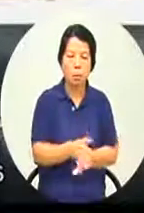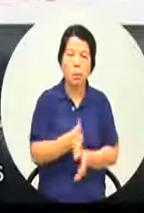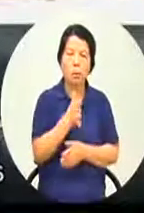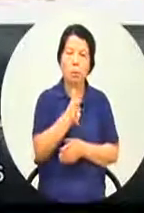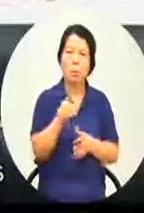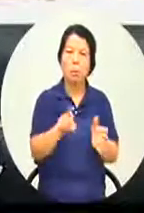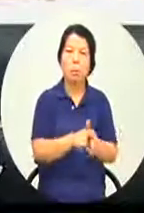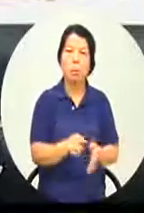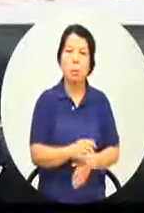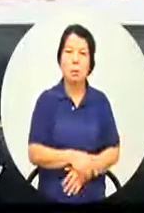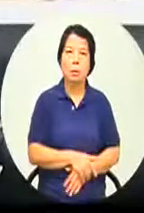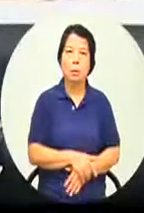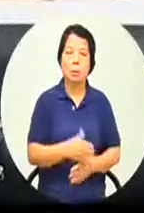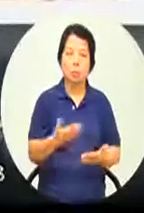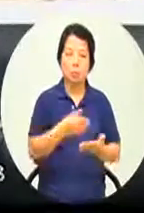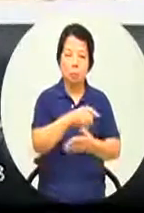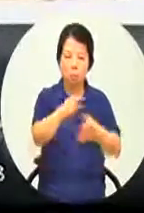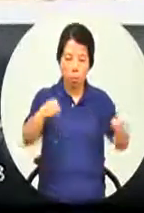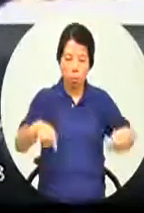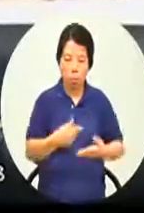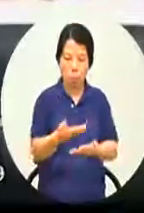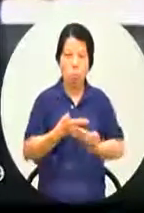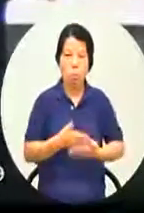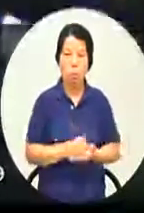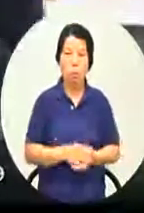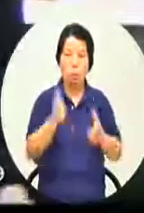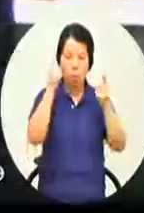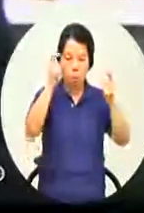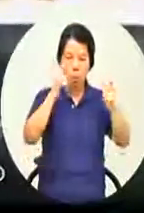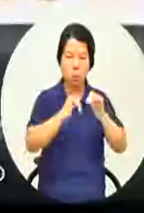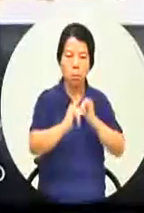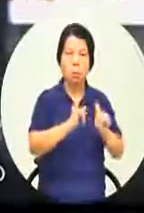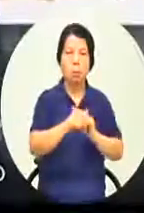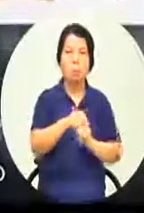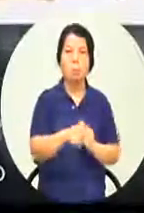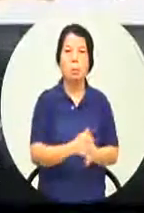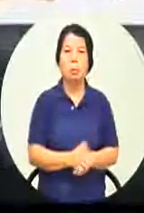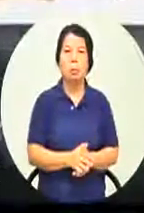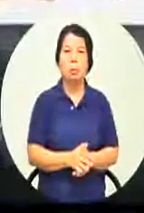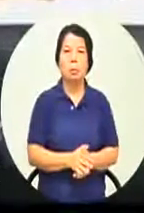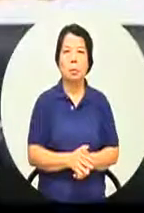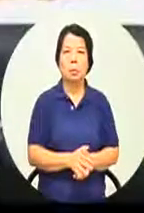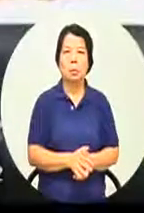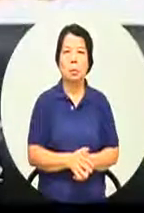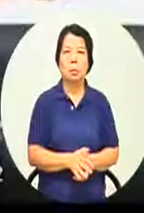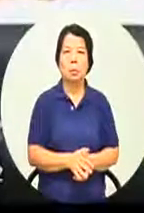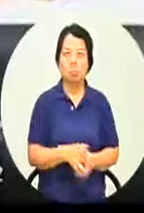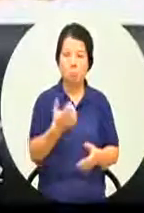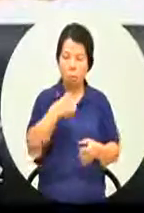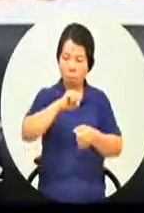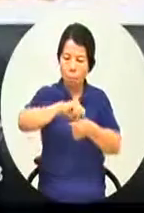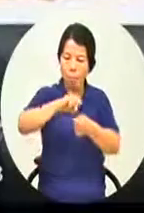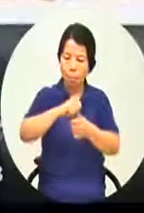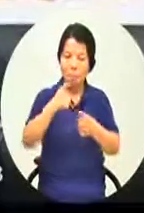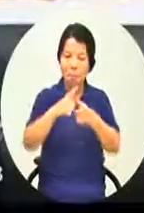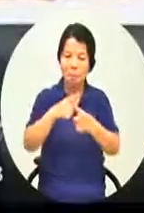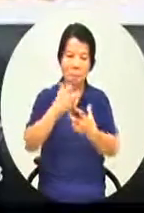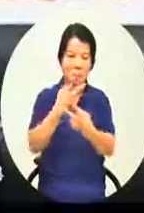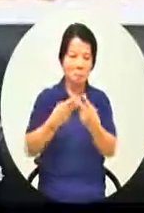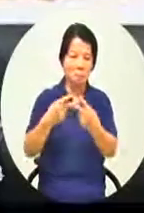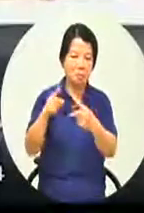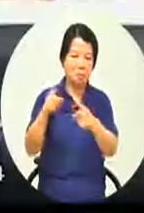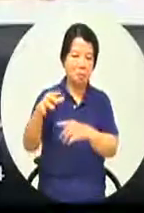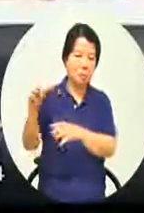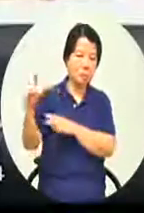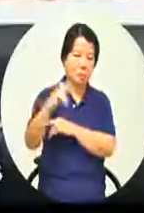的时候呢，你们给的书面资料告诉高雄市民是说啊是 增加， 些微增加。但